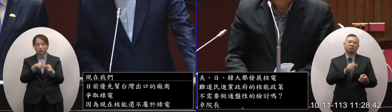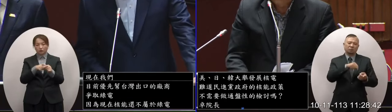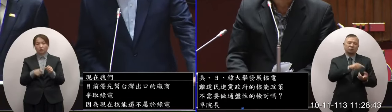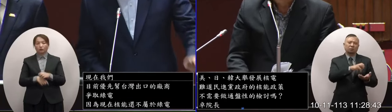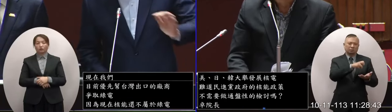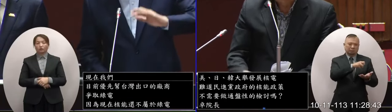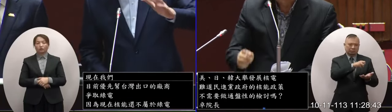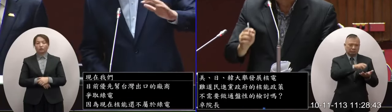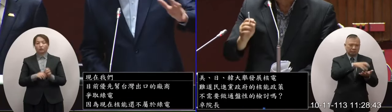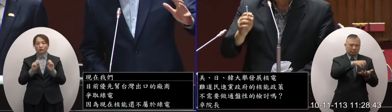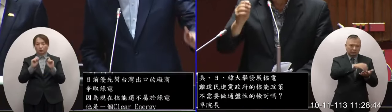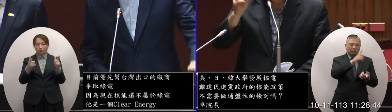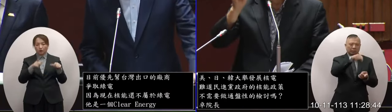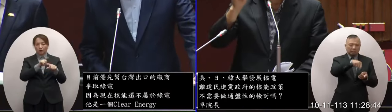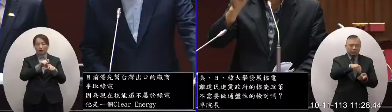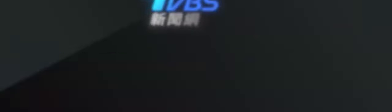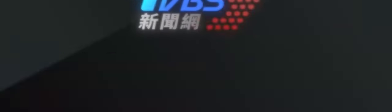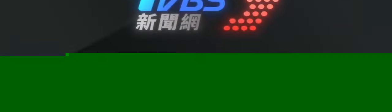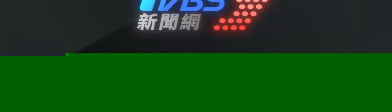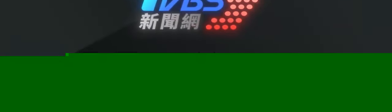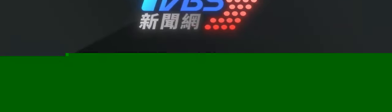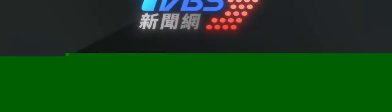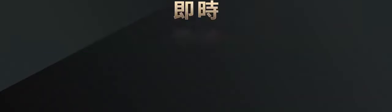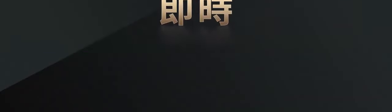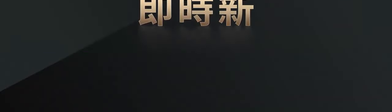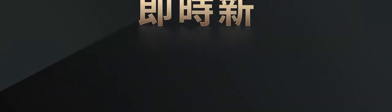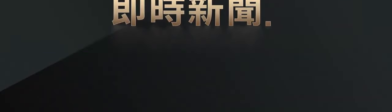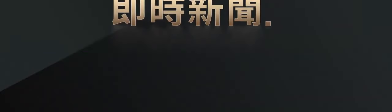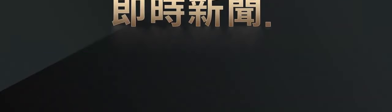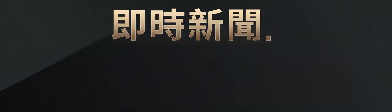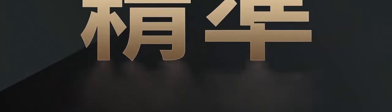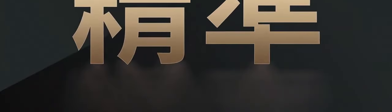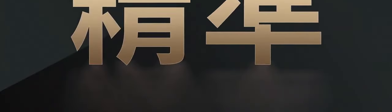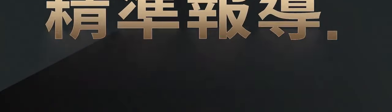这个两个都是不同时间的重点。